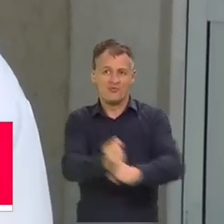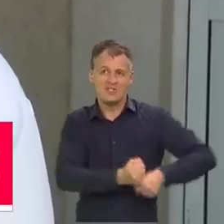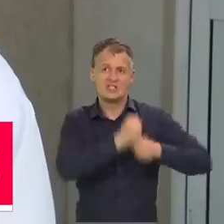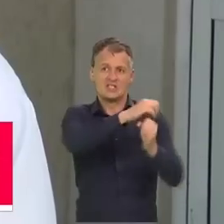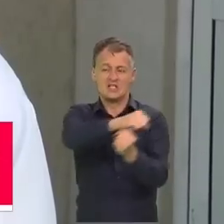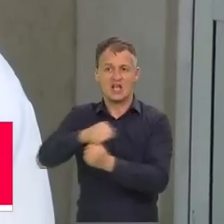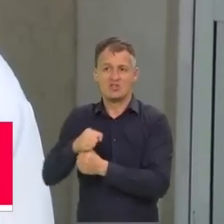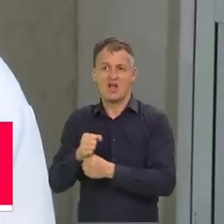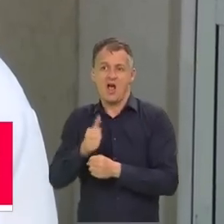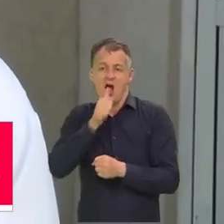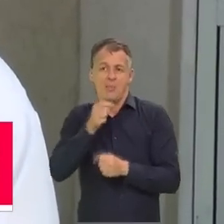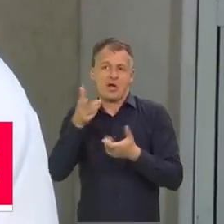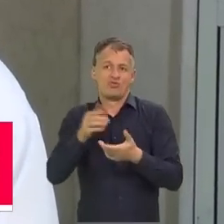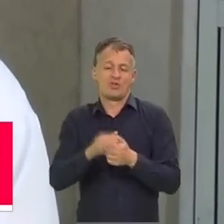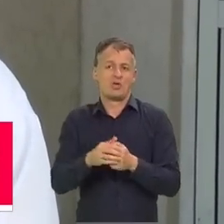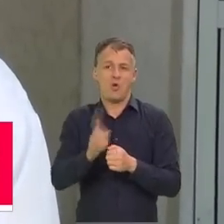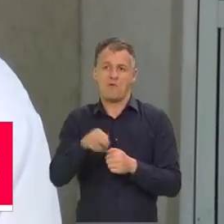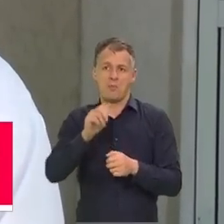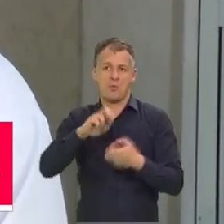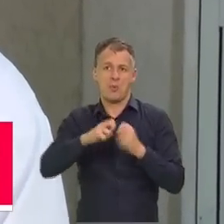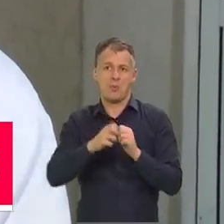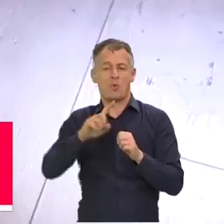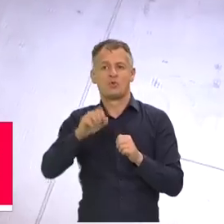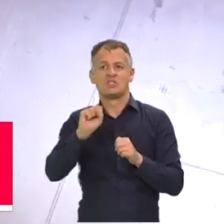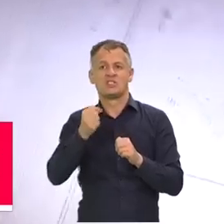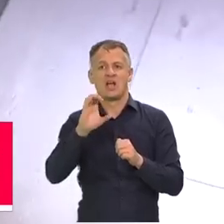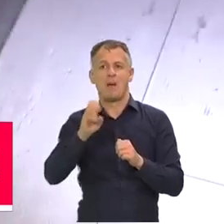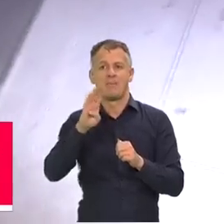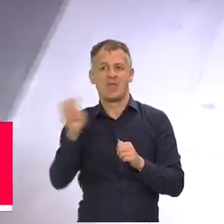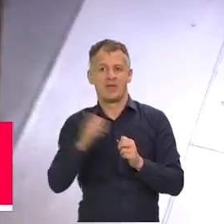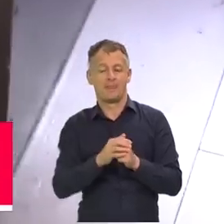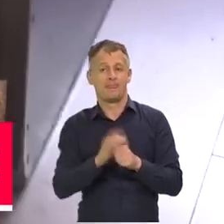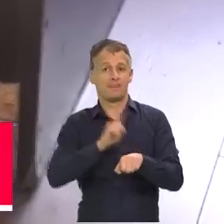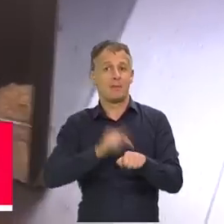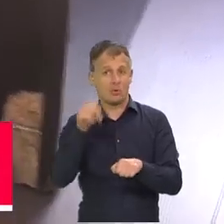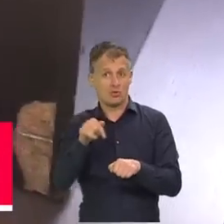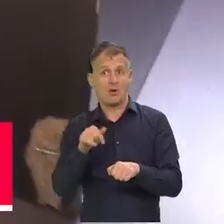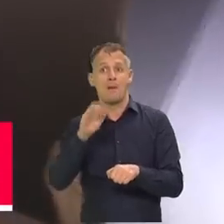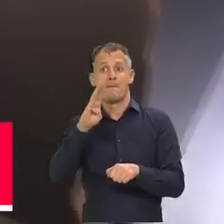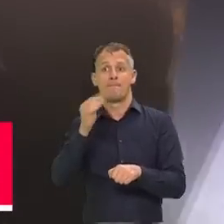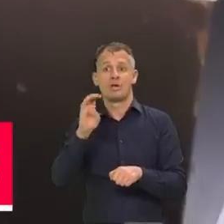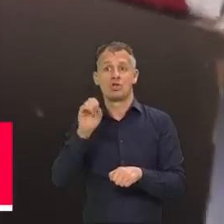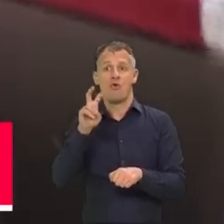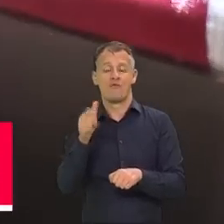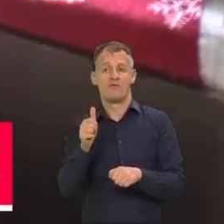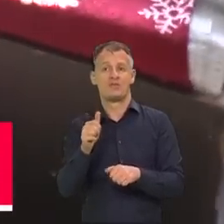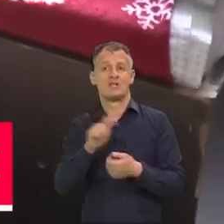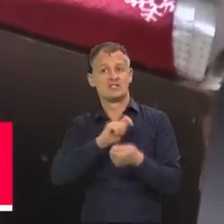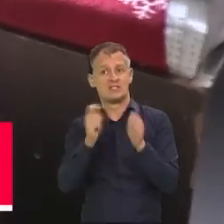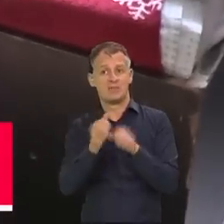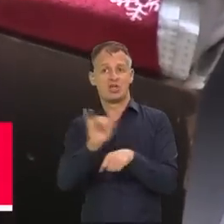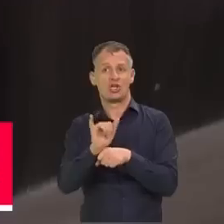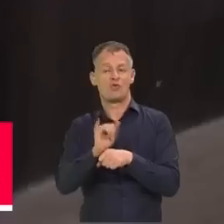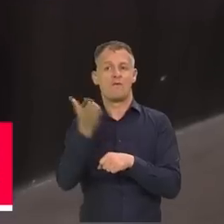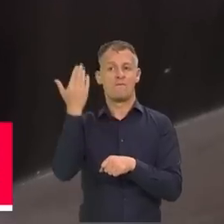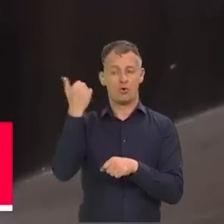este, dar nu au avut probleme cu scabia sau cu alte probleme. Între timp, la baza sportivă de la Bascov s-a schimbat conducerea, dar fostul și actorul director